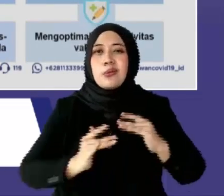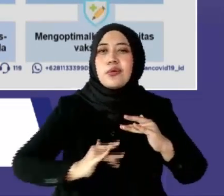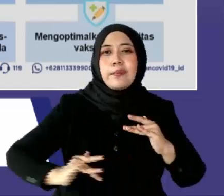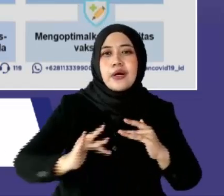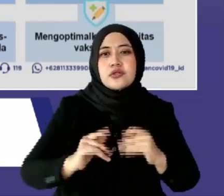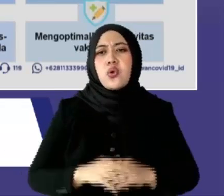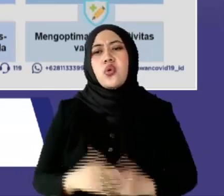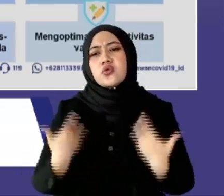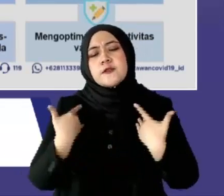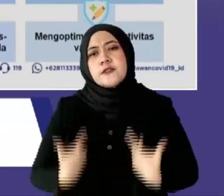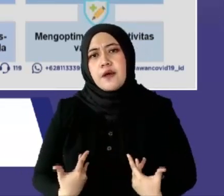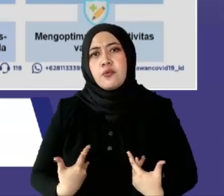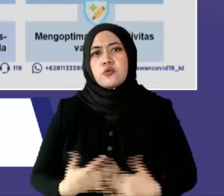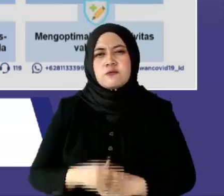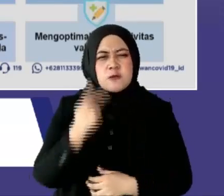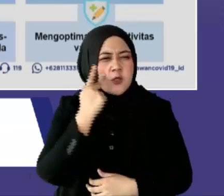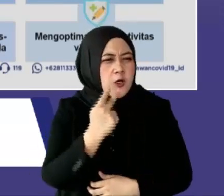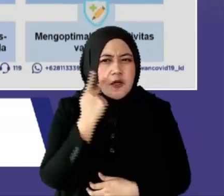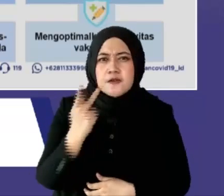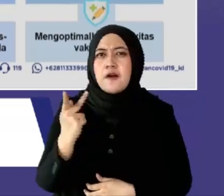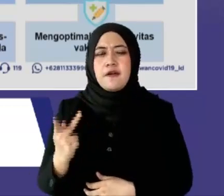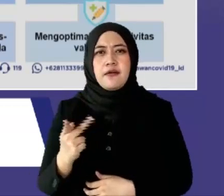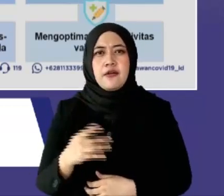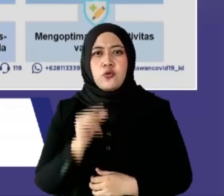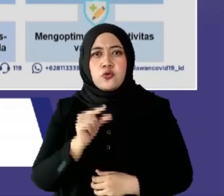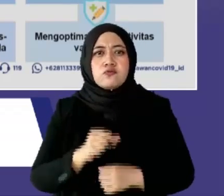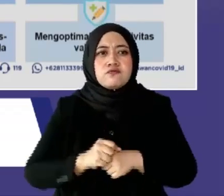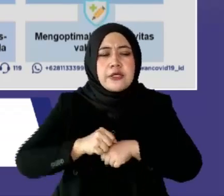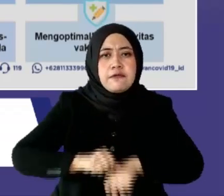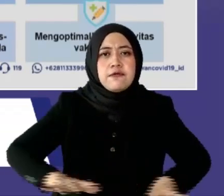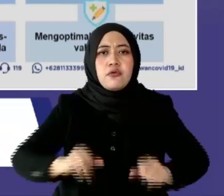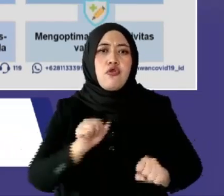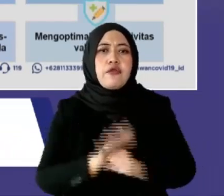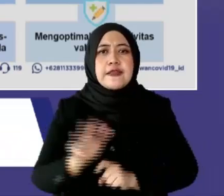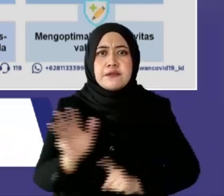untuk bersikap lebih semakin siaga dan antisipatif terhadap penularan